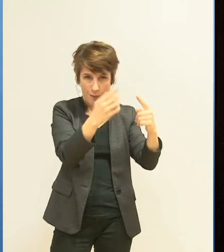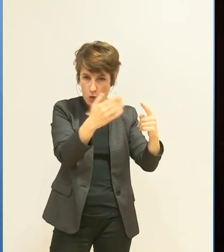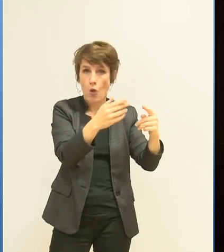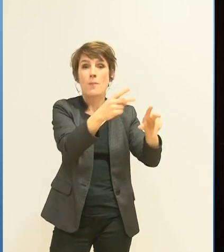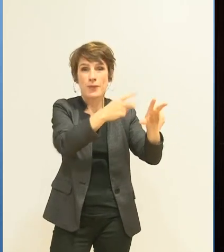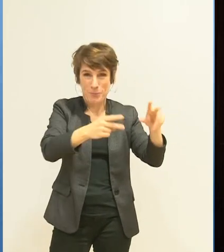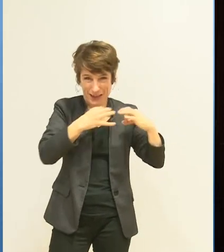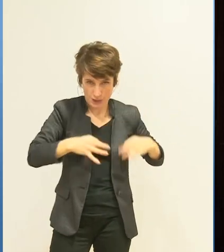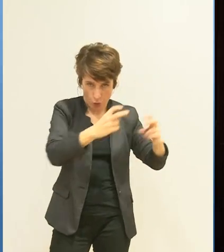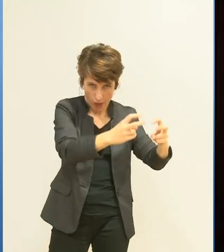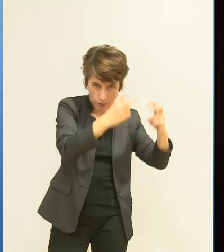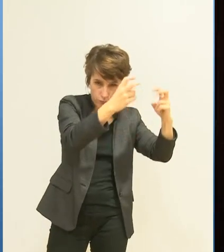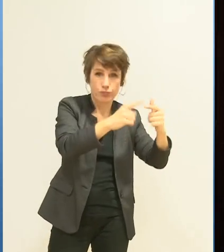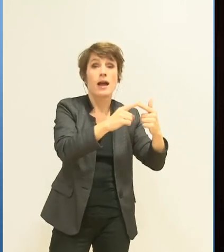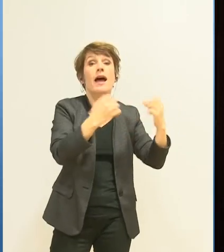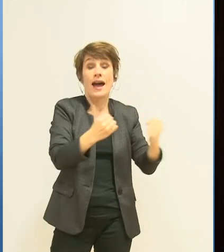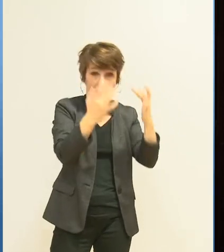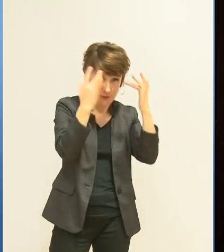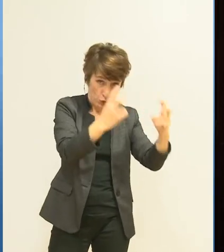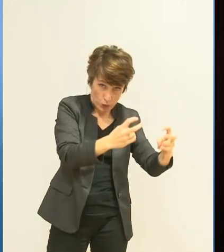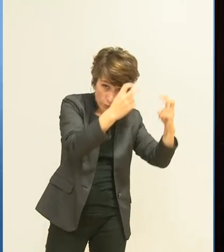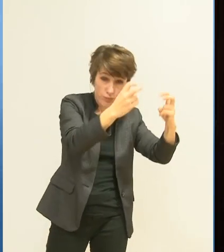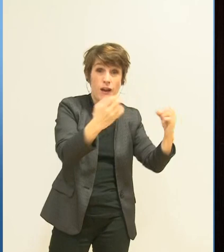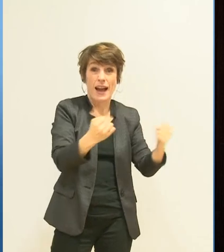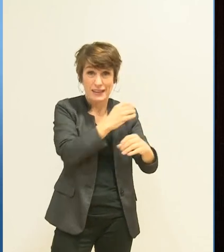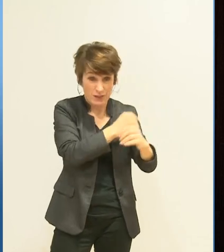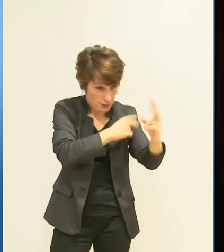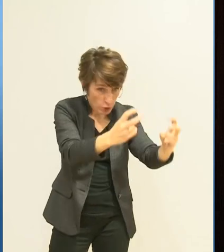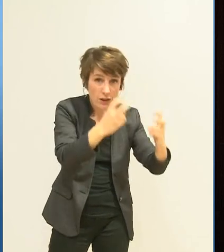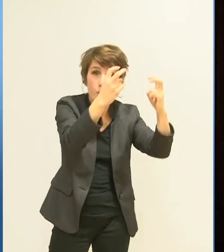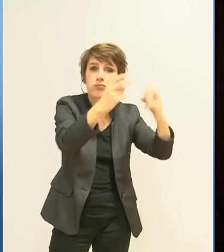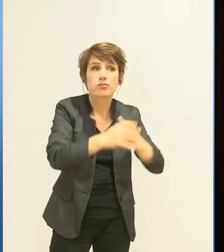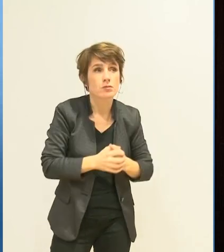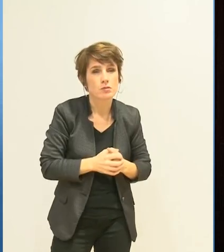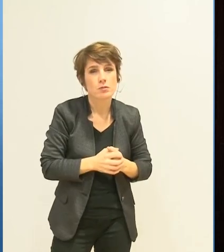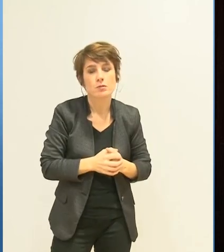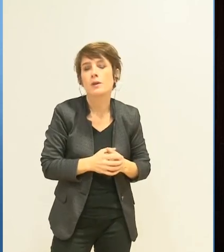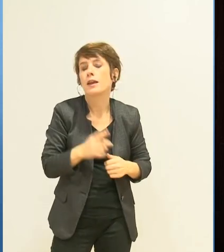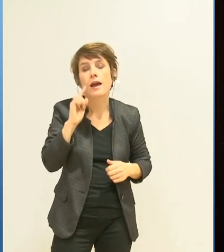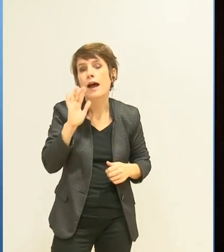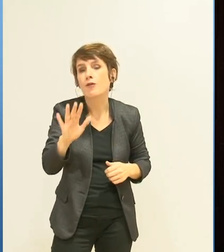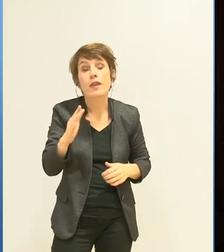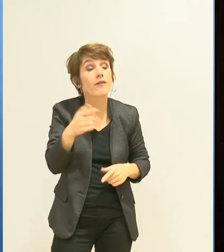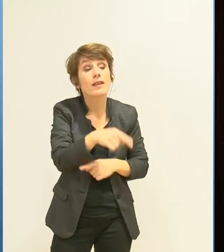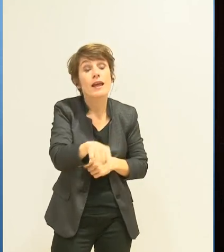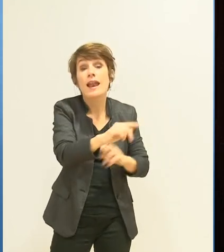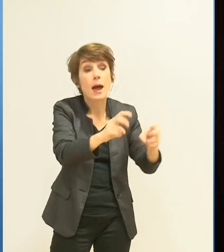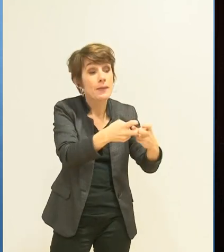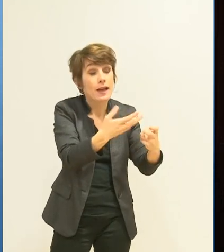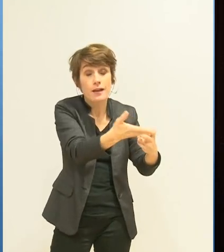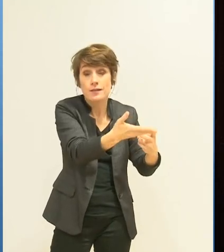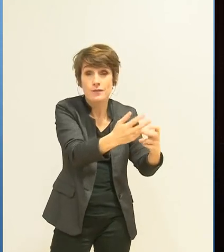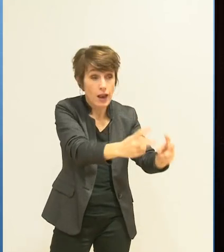périscolaire des activités culturelles et des activités sportives mais est-ce qui vous croyez que ça touche quand on augmente ses tarifs là